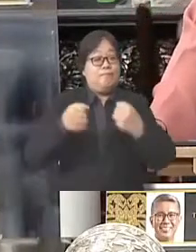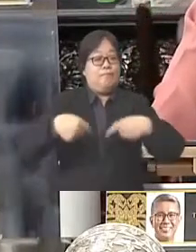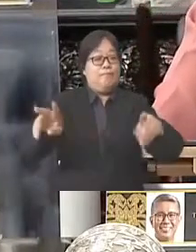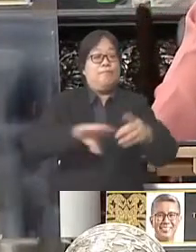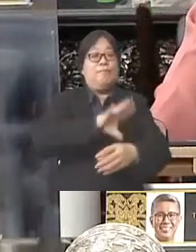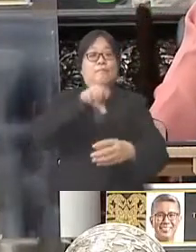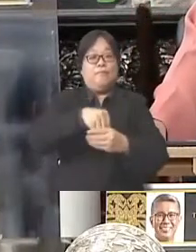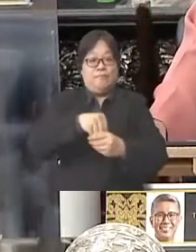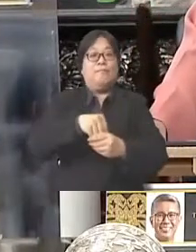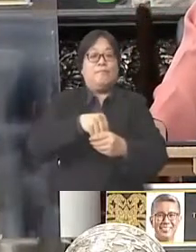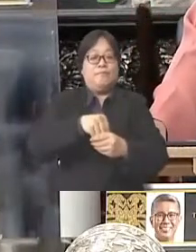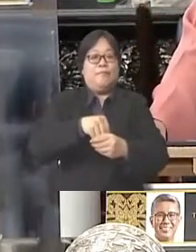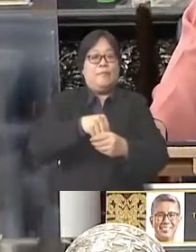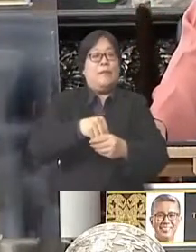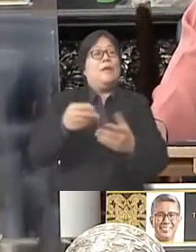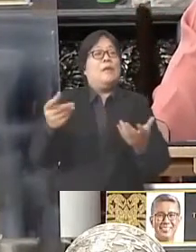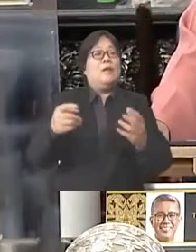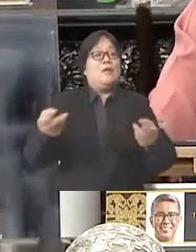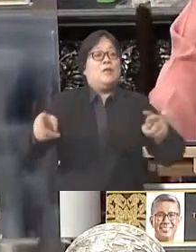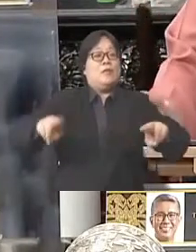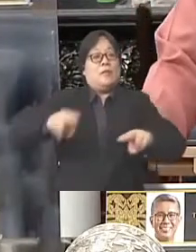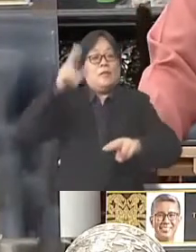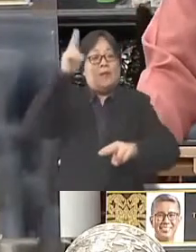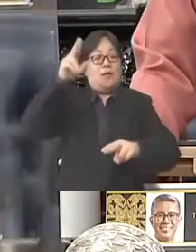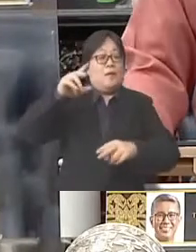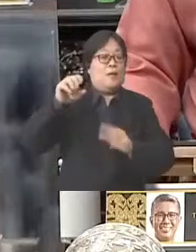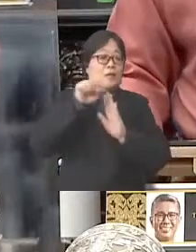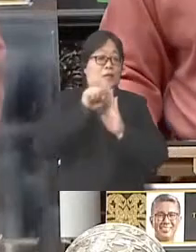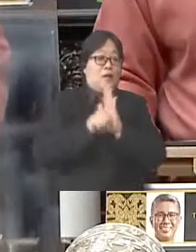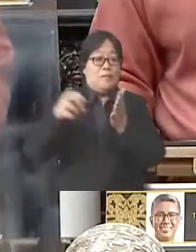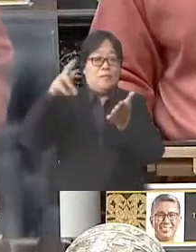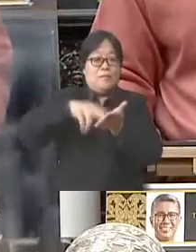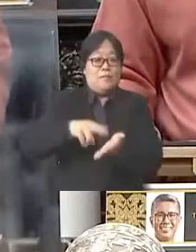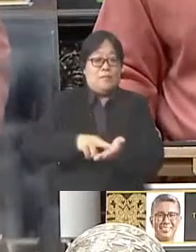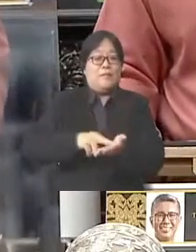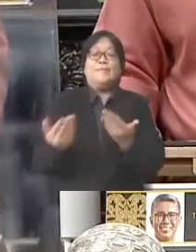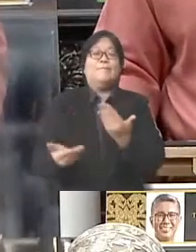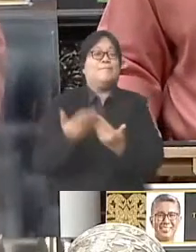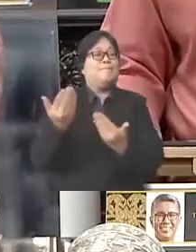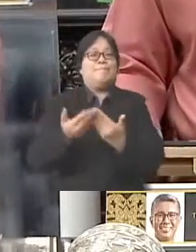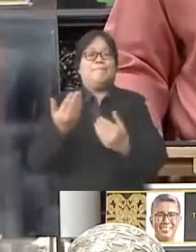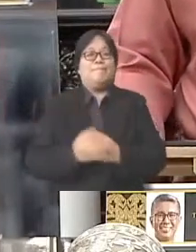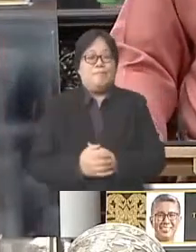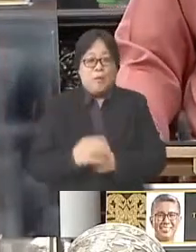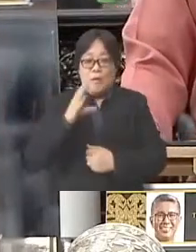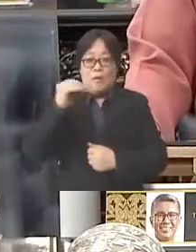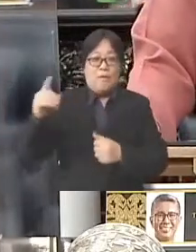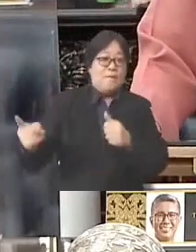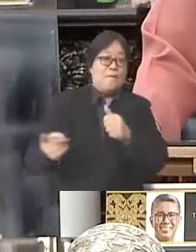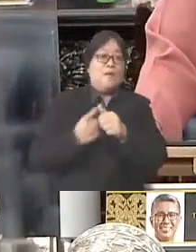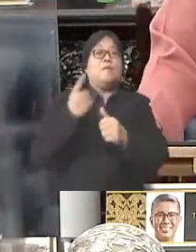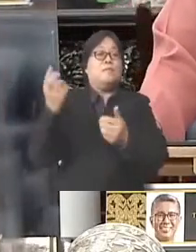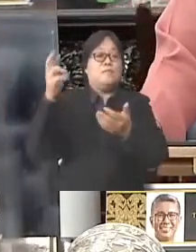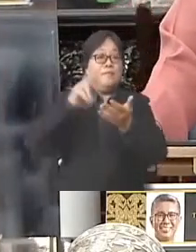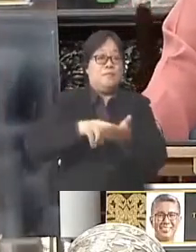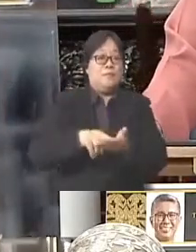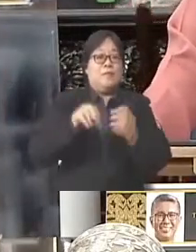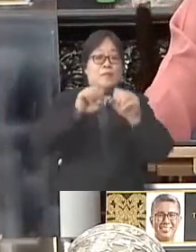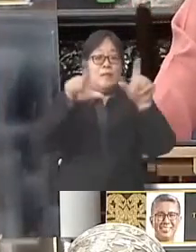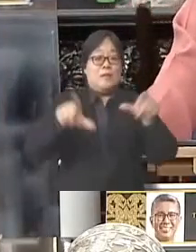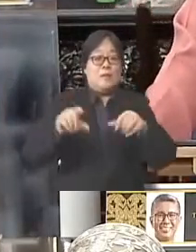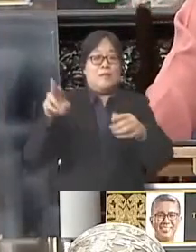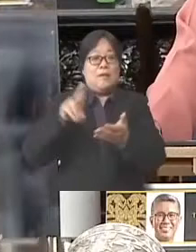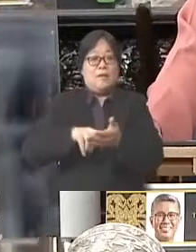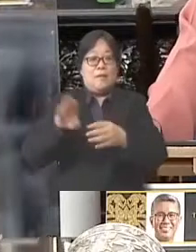peluang penyertaan dalam perolehan kerajaan syarat keperluan pendaftaran akan dipermudah syari'at yang pertama kali mendaftar CJ